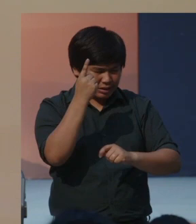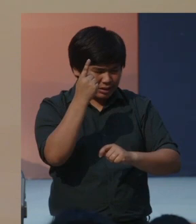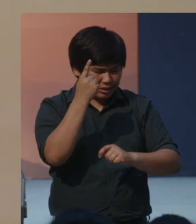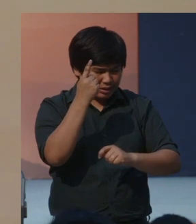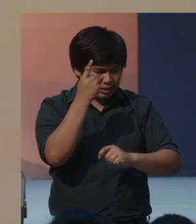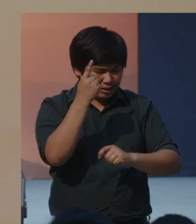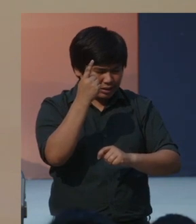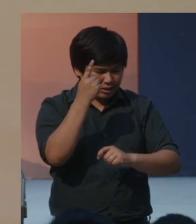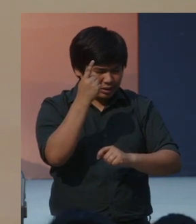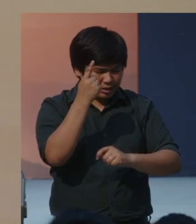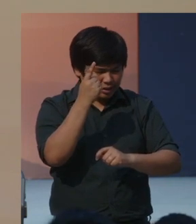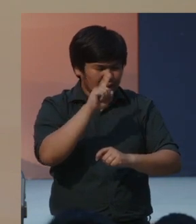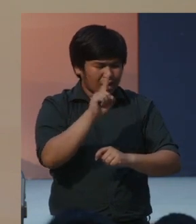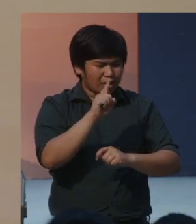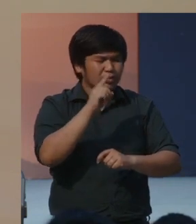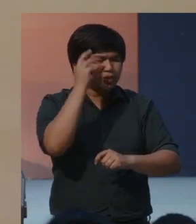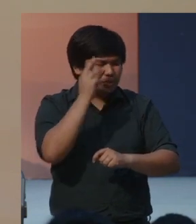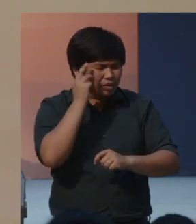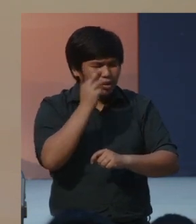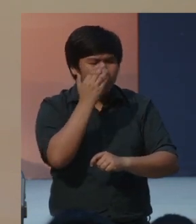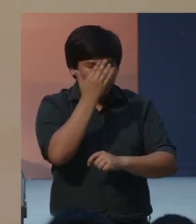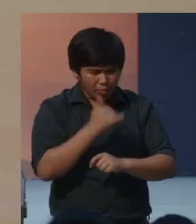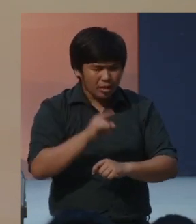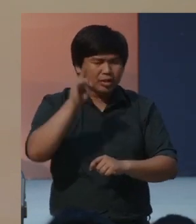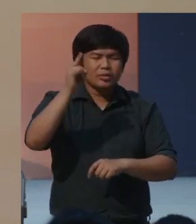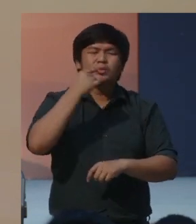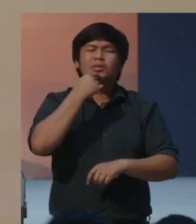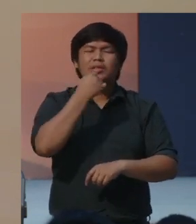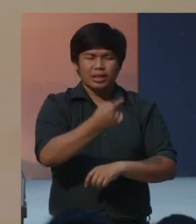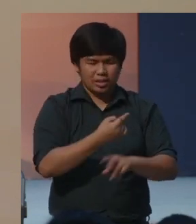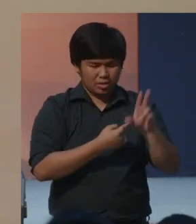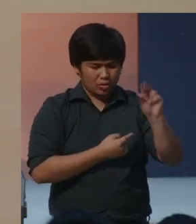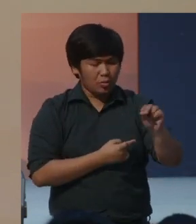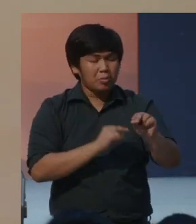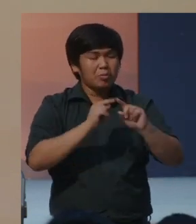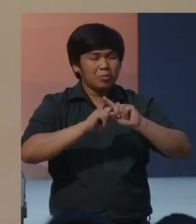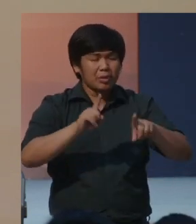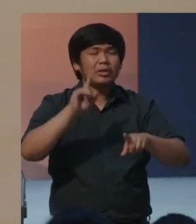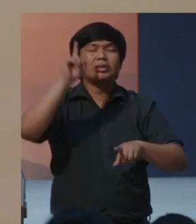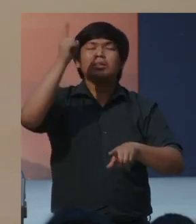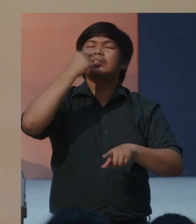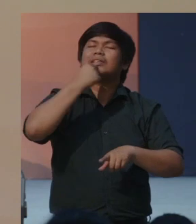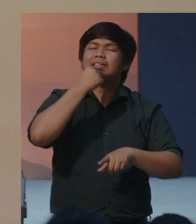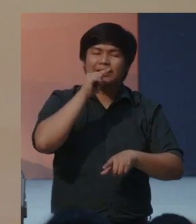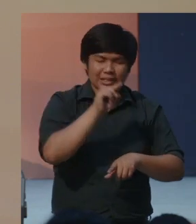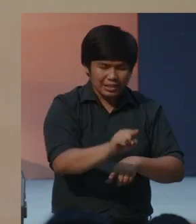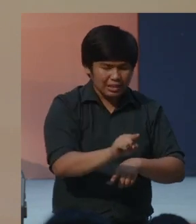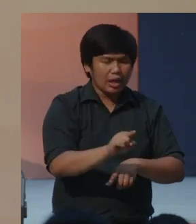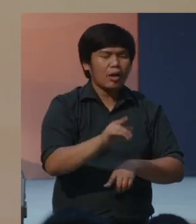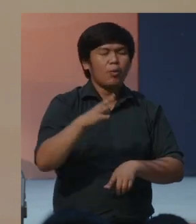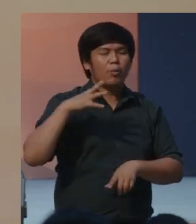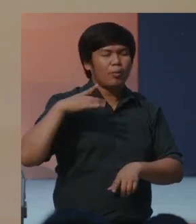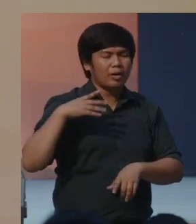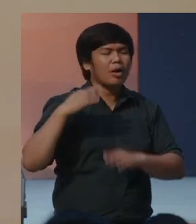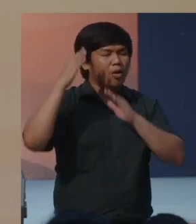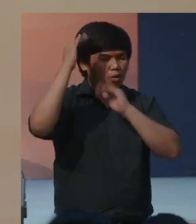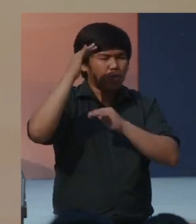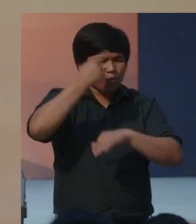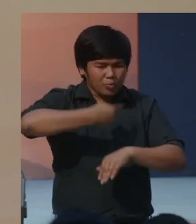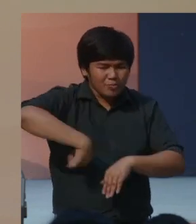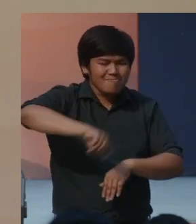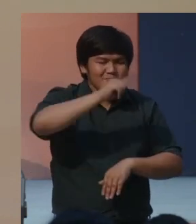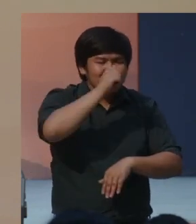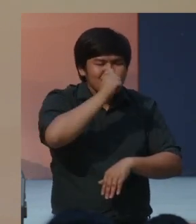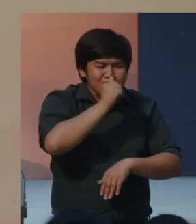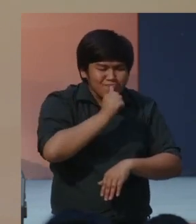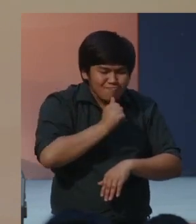alamin ang dahilan kung bakit no. Kung ito ay wait, sana Panginoon matutunan namin ang dahilan kung